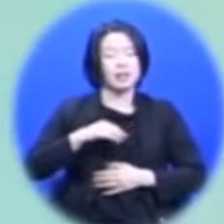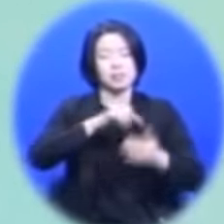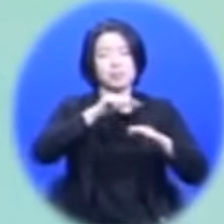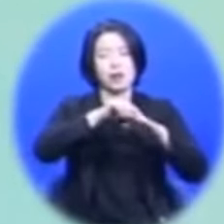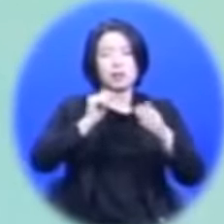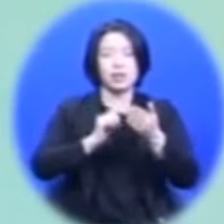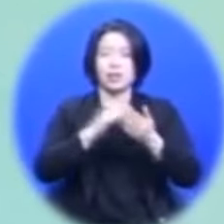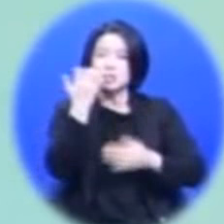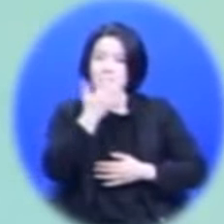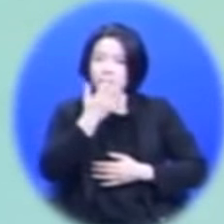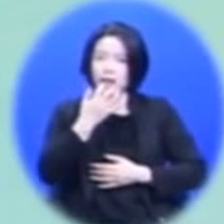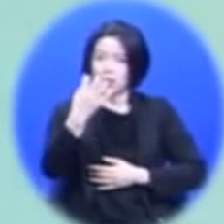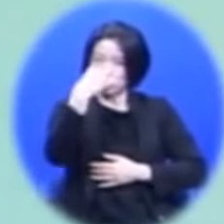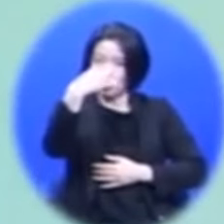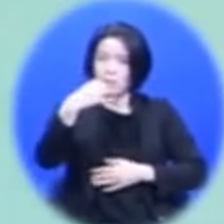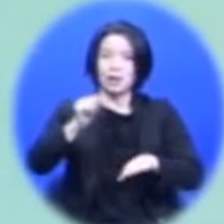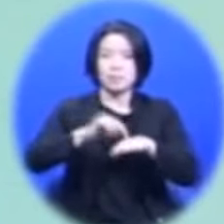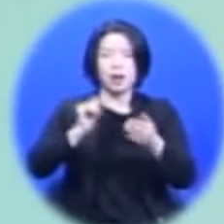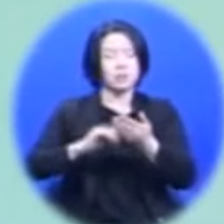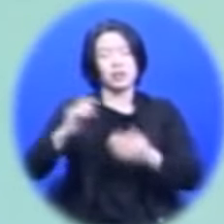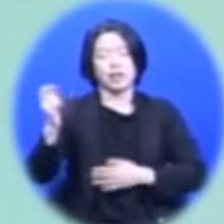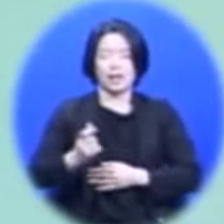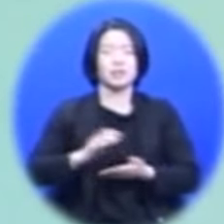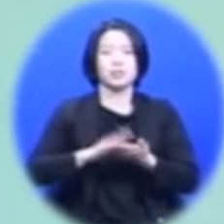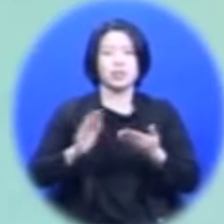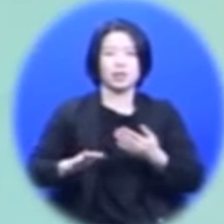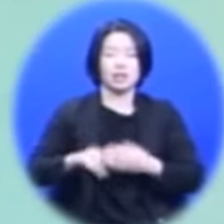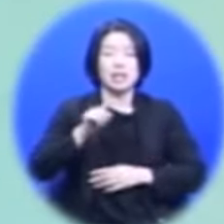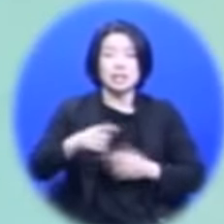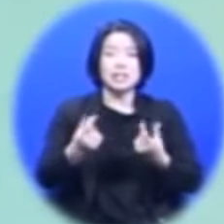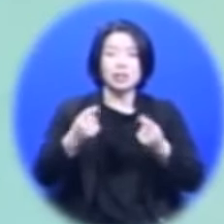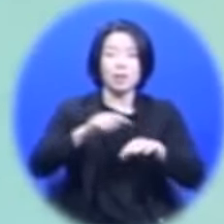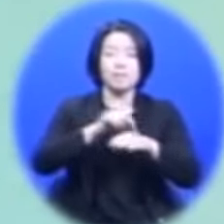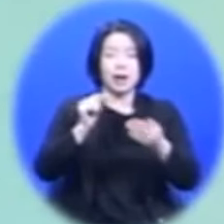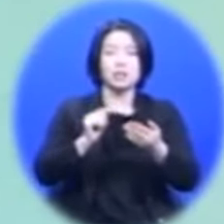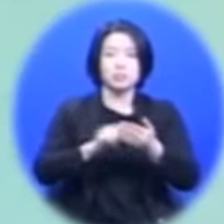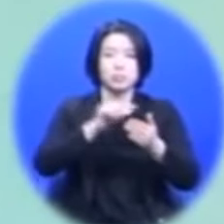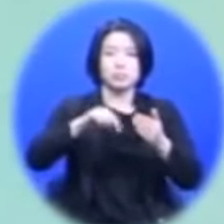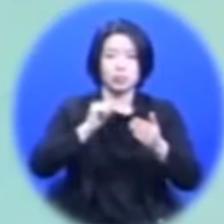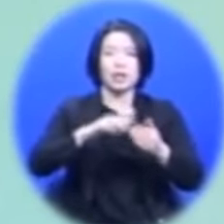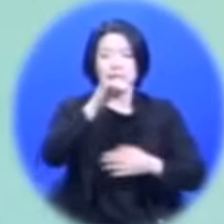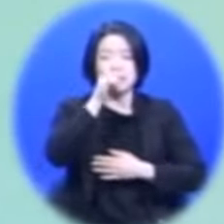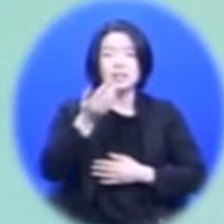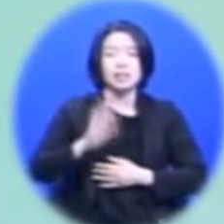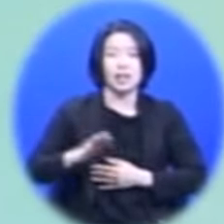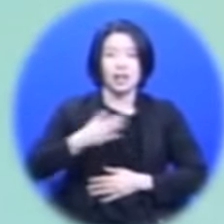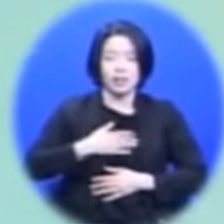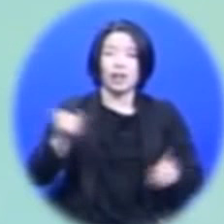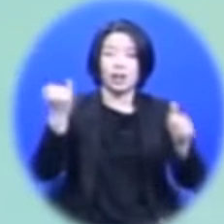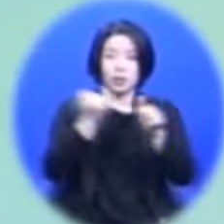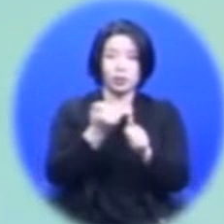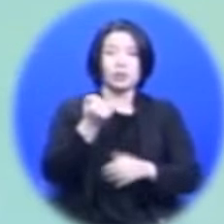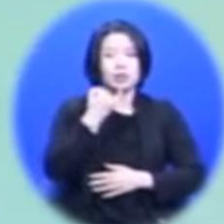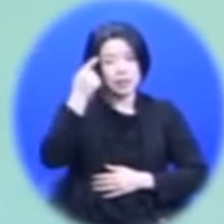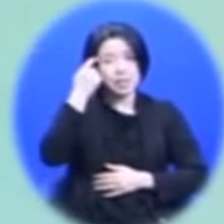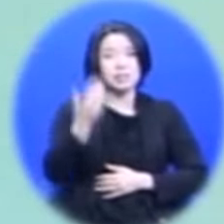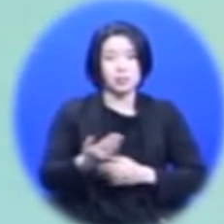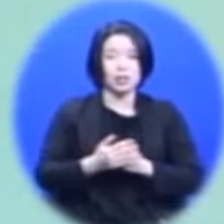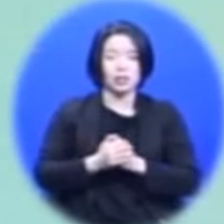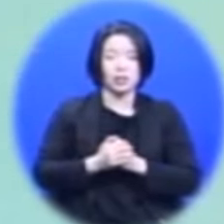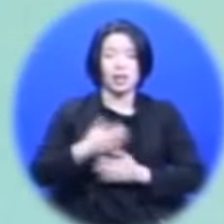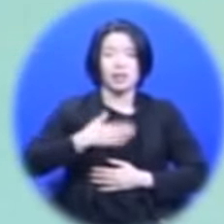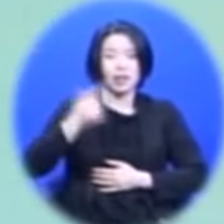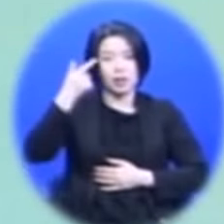강하고 교만한 마음이 너무 강합니다. 이런 마음이 내 마음에 있는데 내가 결혼해도 되나요?